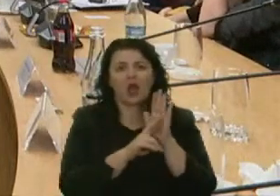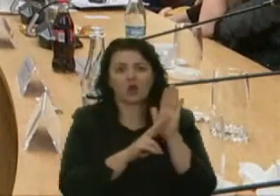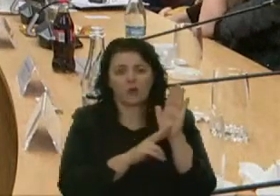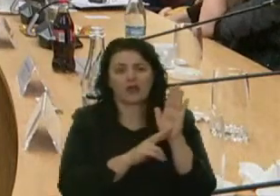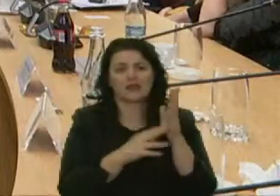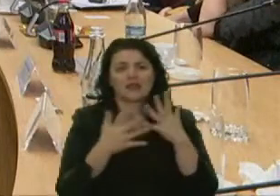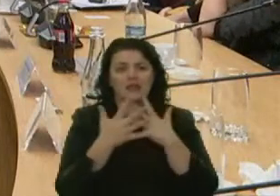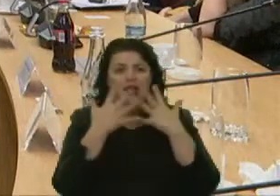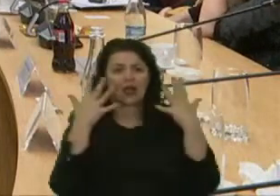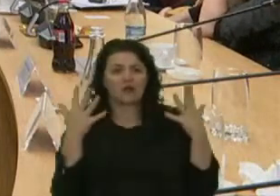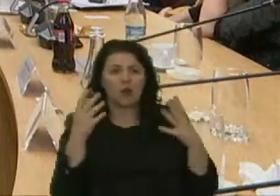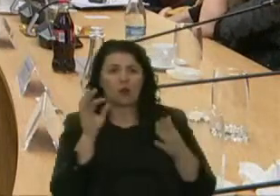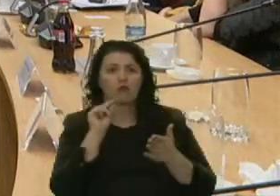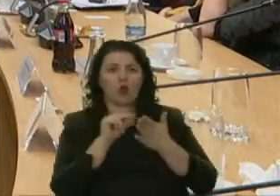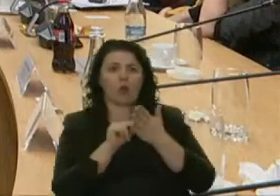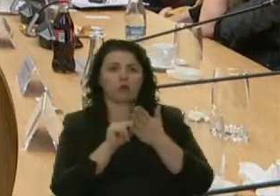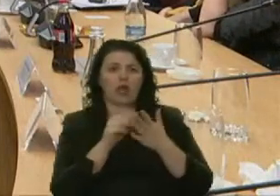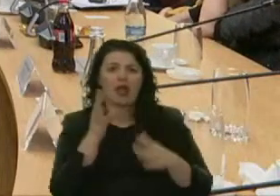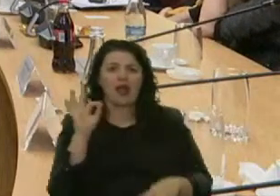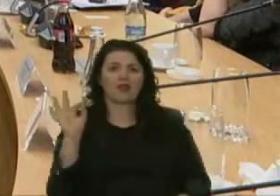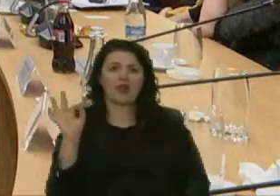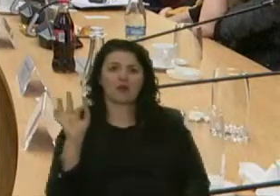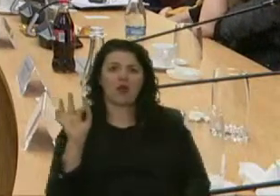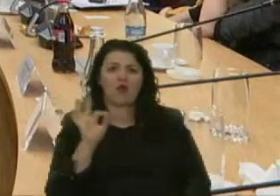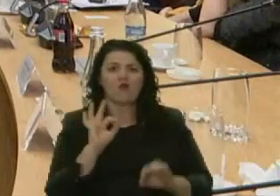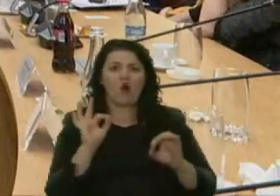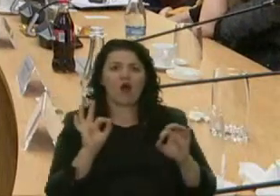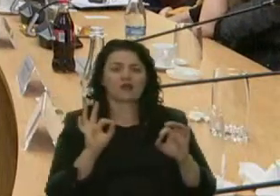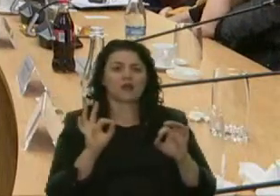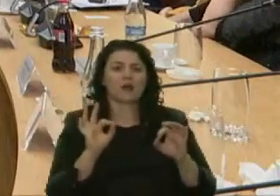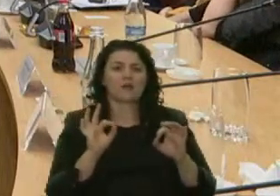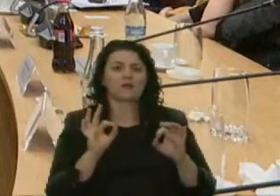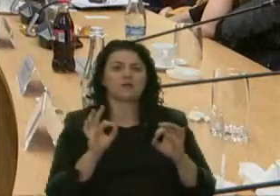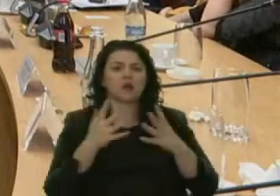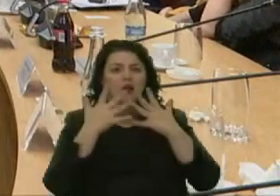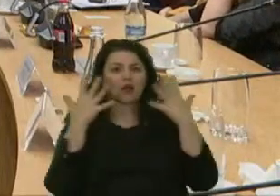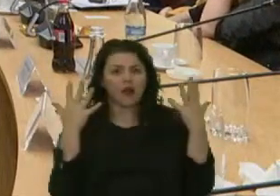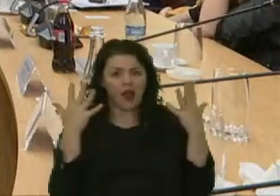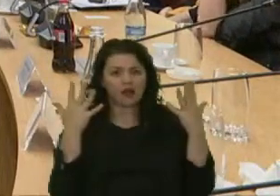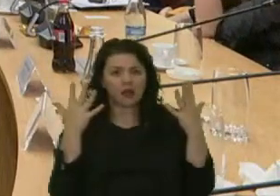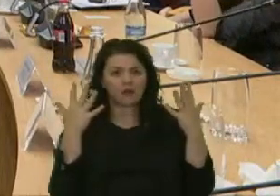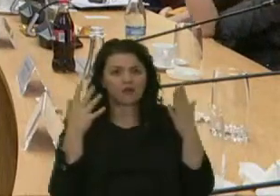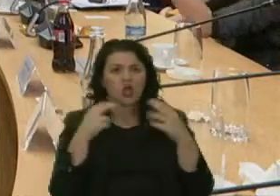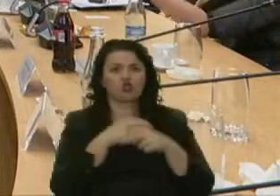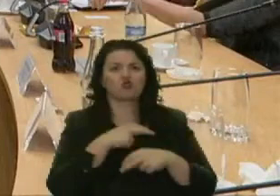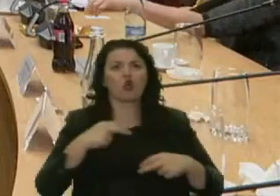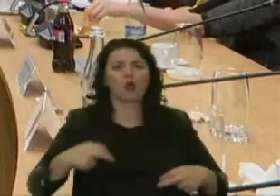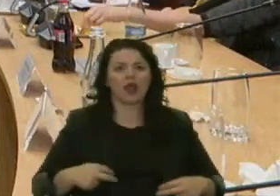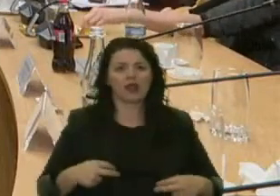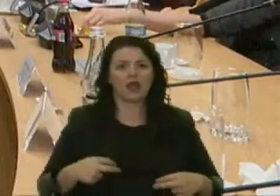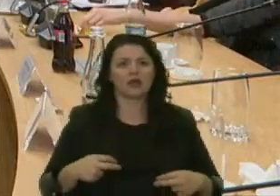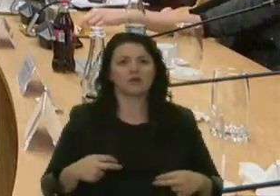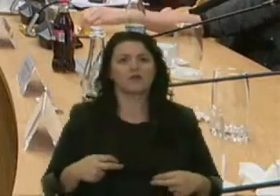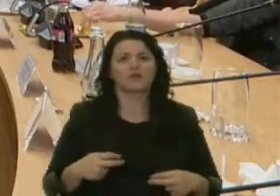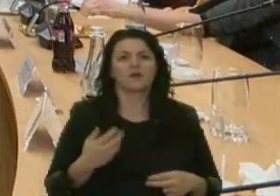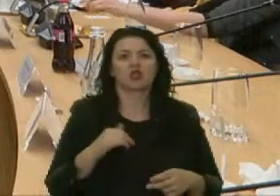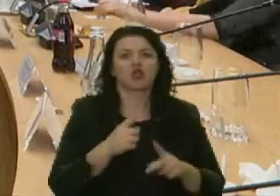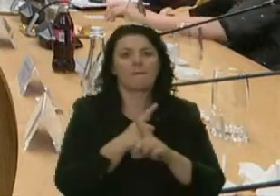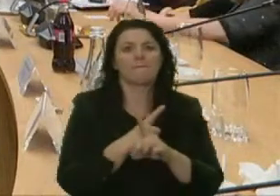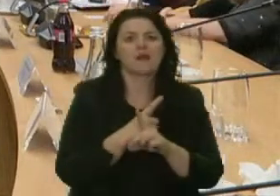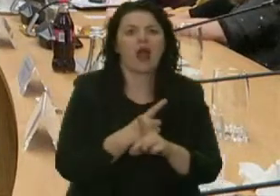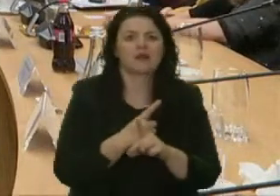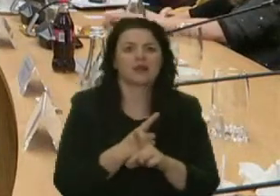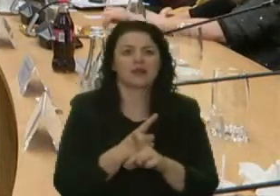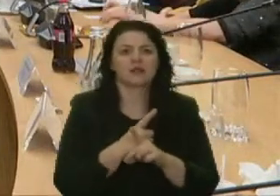specifică și propune alternative foarte clare și concrete și care au precedent și juridic și de și și practic